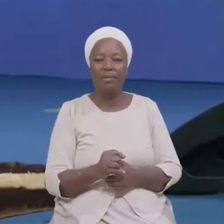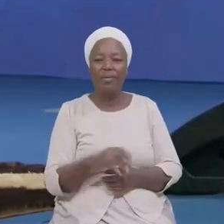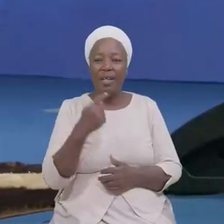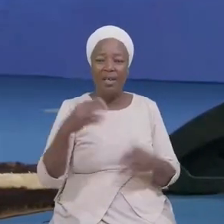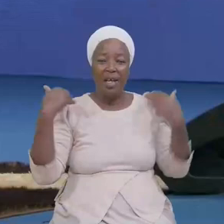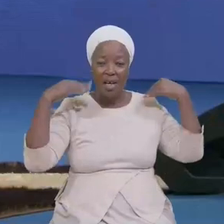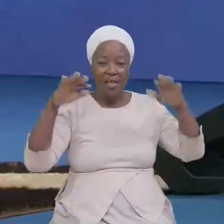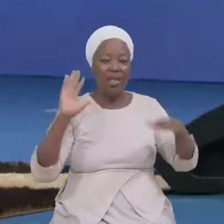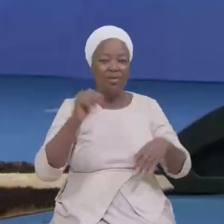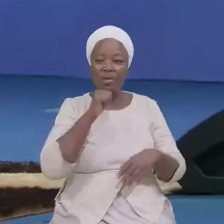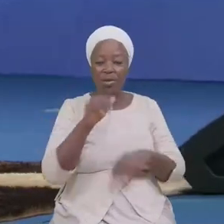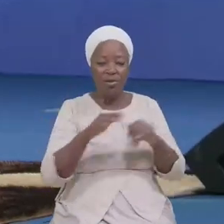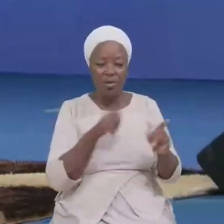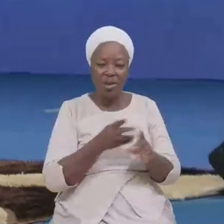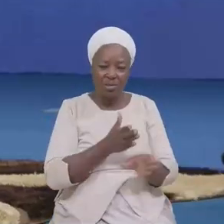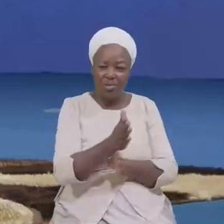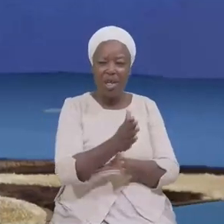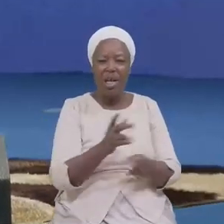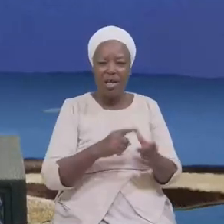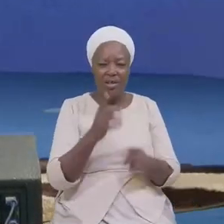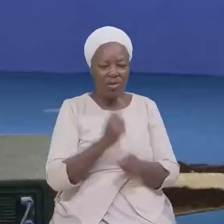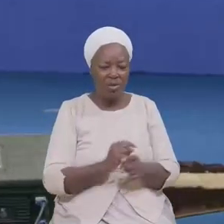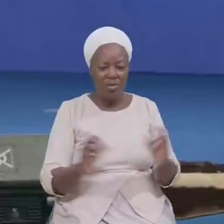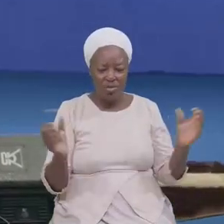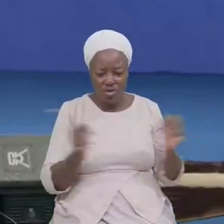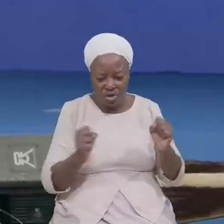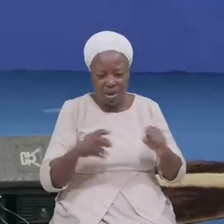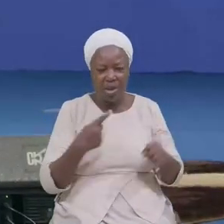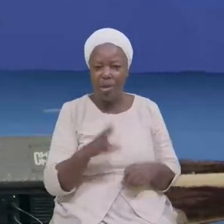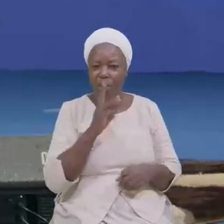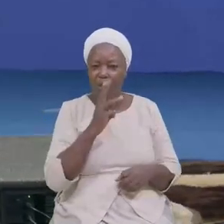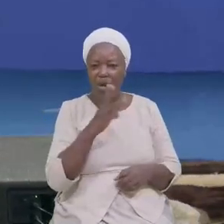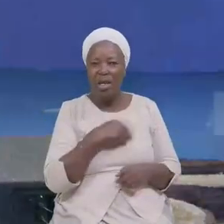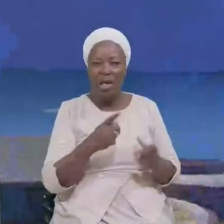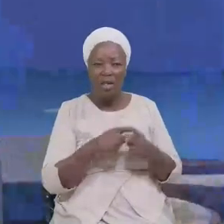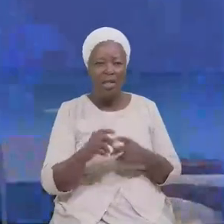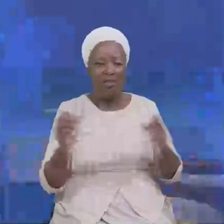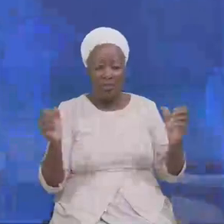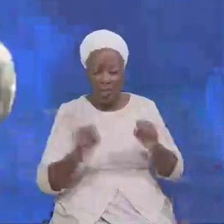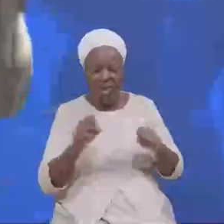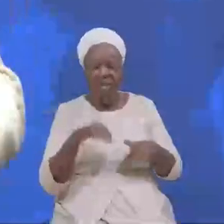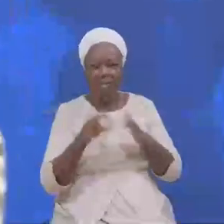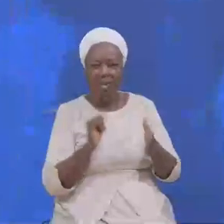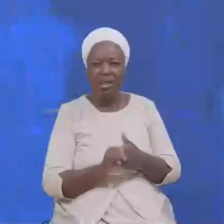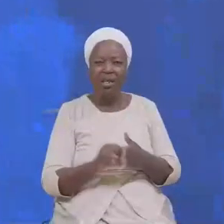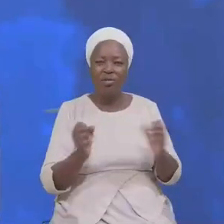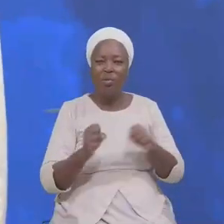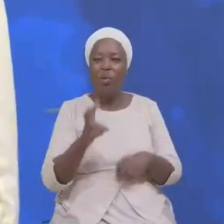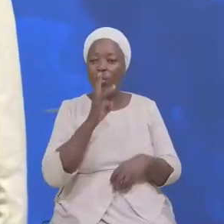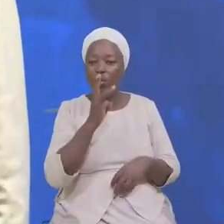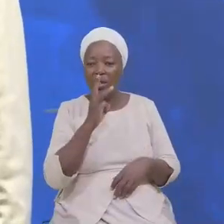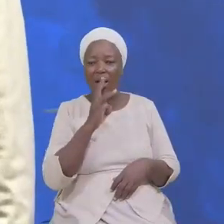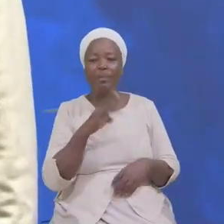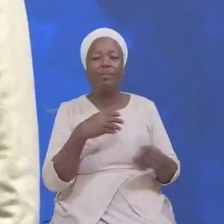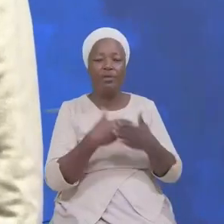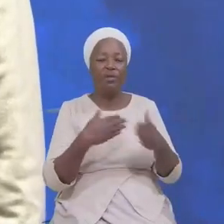L'ange ne pouvait pas le faire directement. Il devait agiter l'eau. Et les gens devaient entrer dans l'eau agitée avant que quelque chose ne soit fait